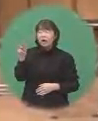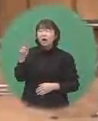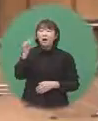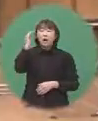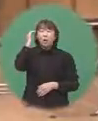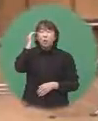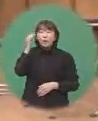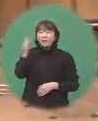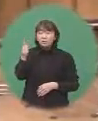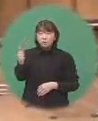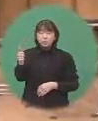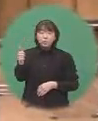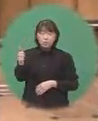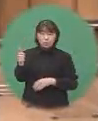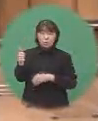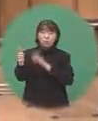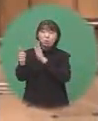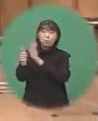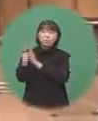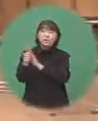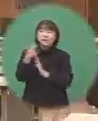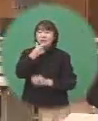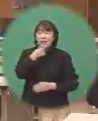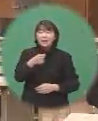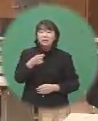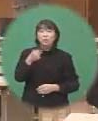たら助けたいなと思います。